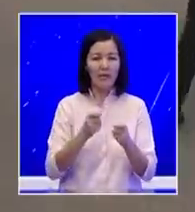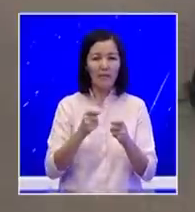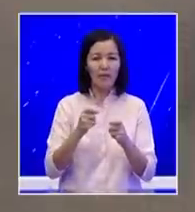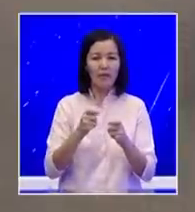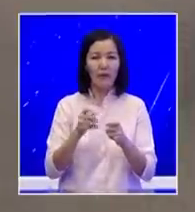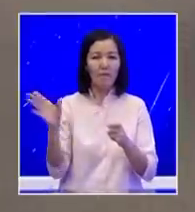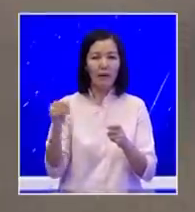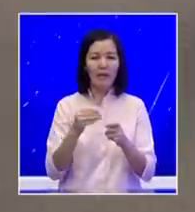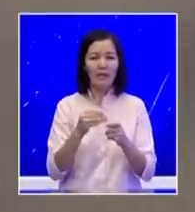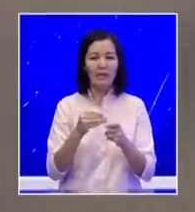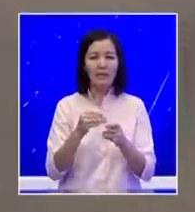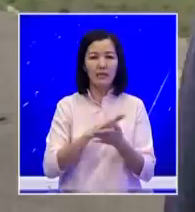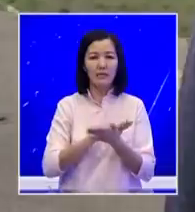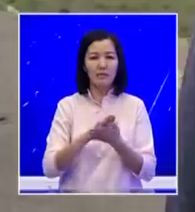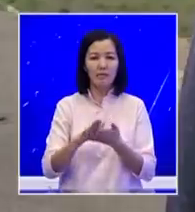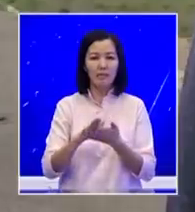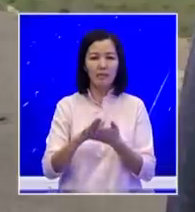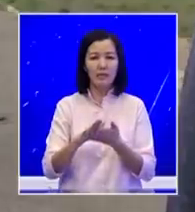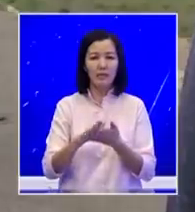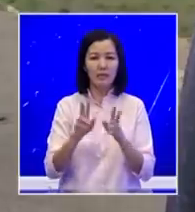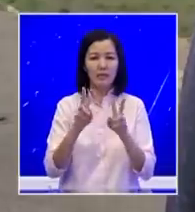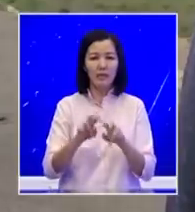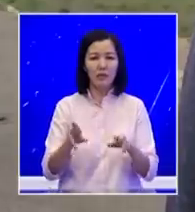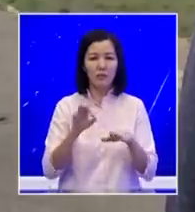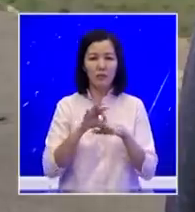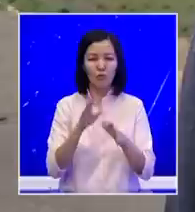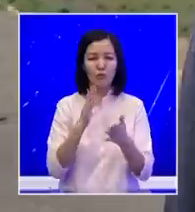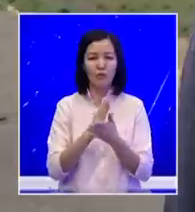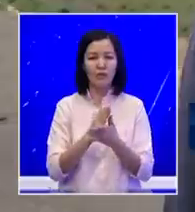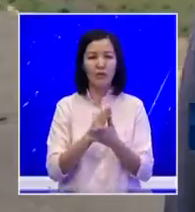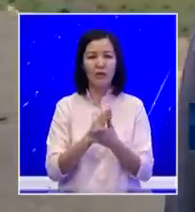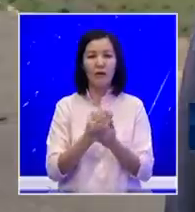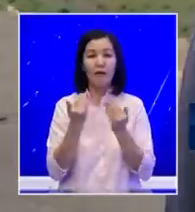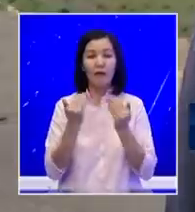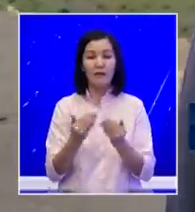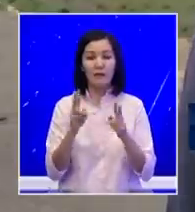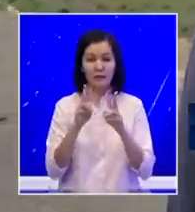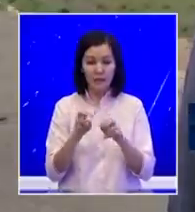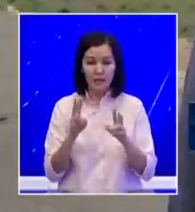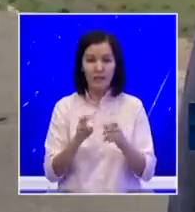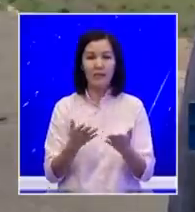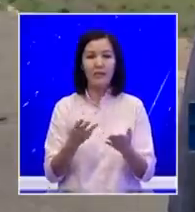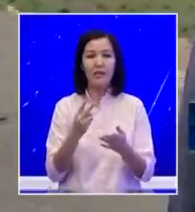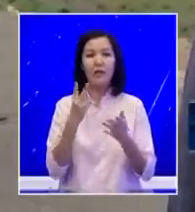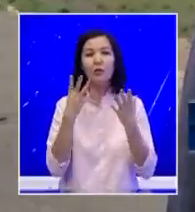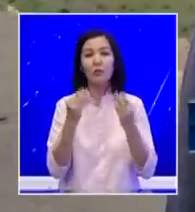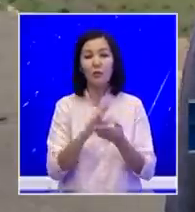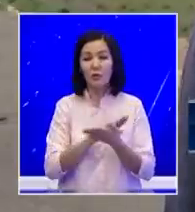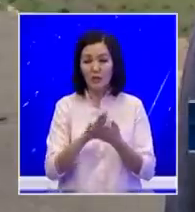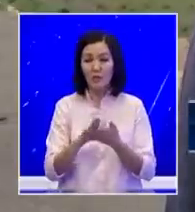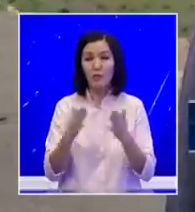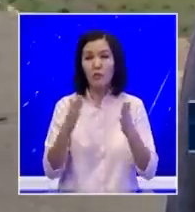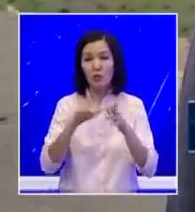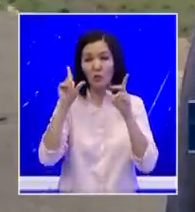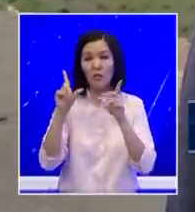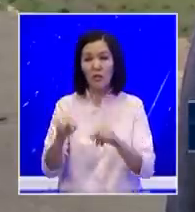тегіс тексеруден өтіп жатыр. Анализдерді барлығы сәйкесінде шығатын болса, олар екі күн жатып, содан кейін үйлеріне жеткізетін болады.